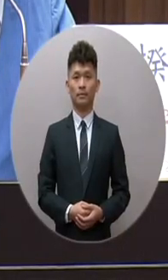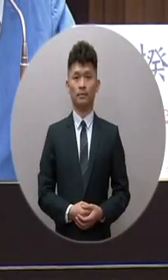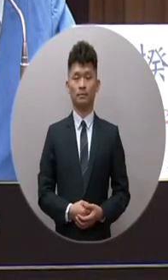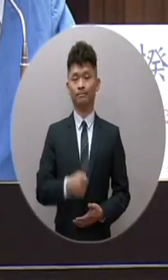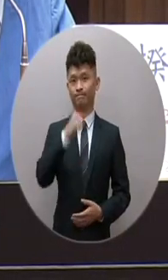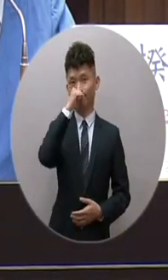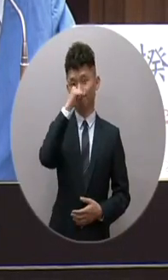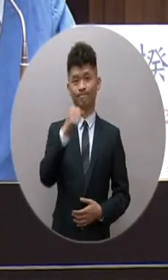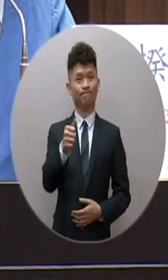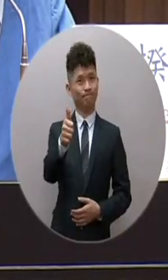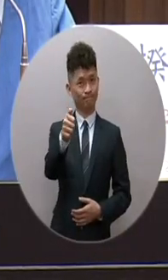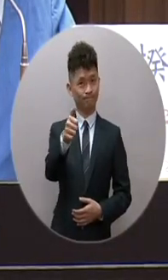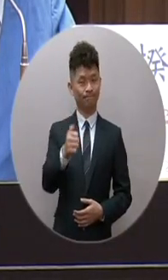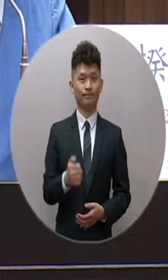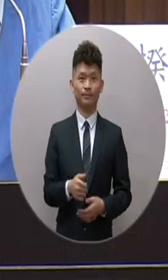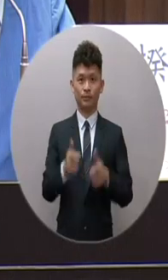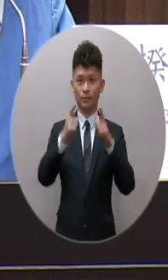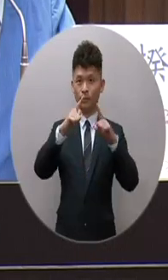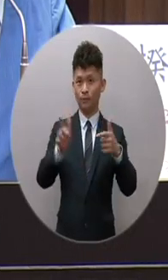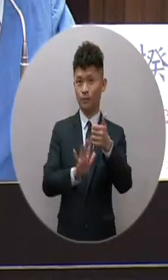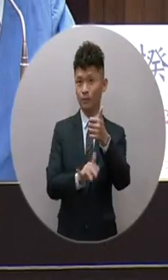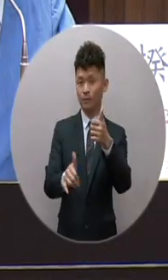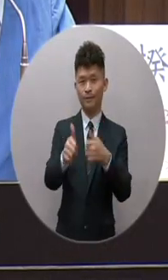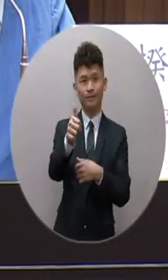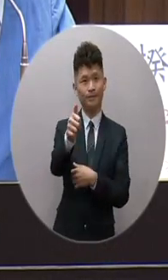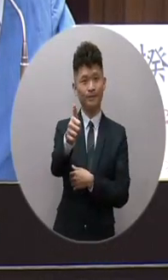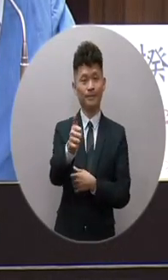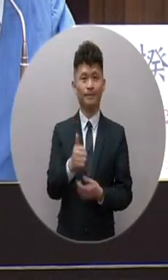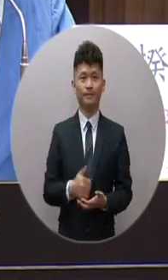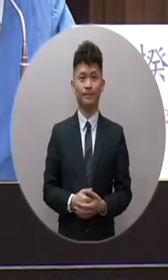好，谢谢卢委员。